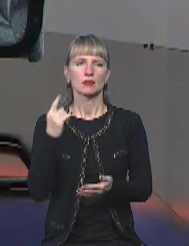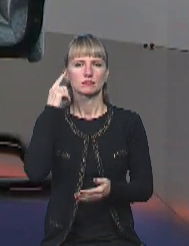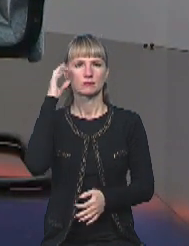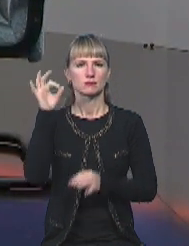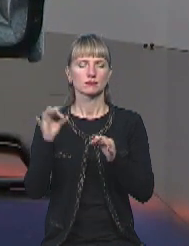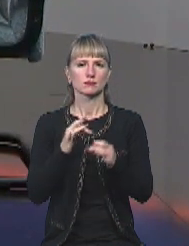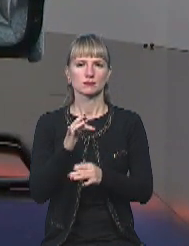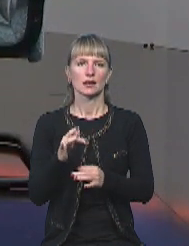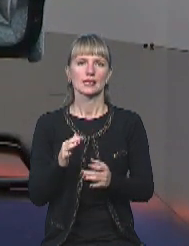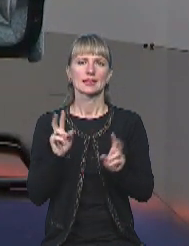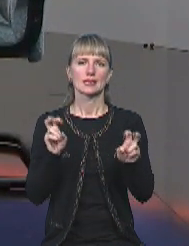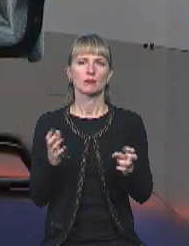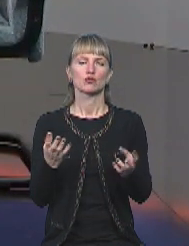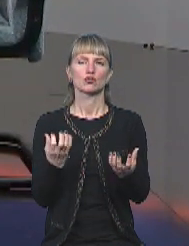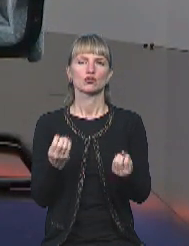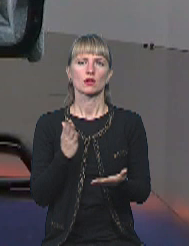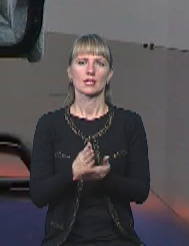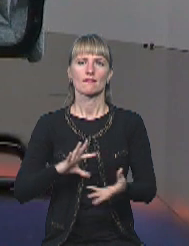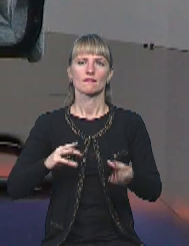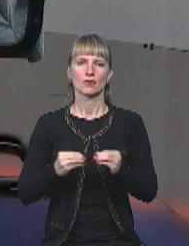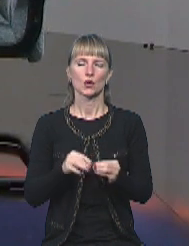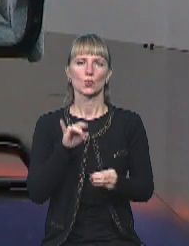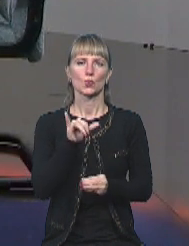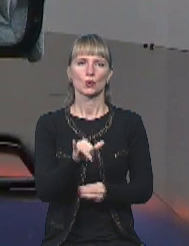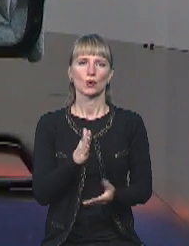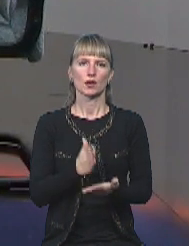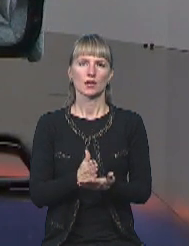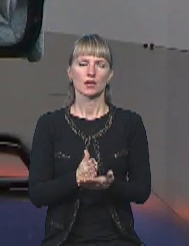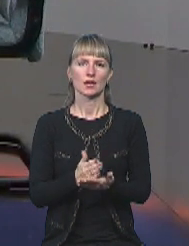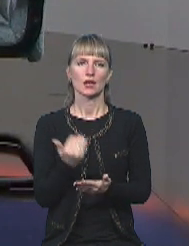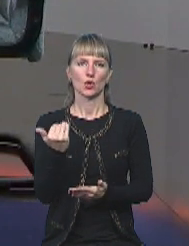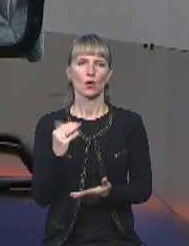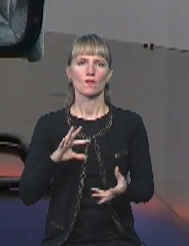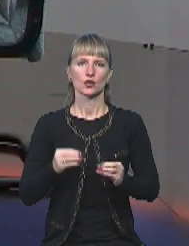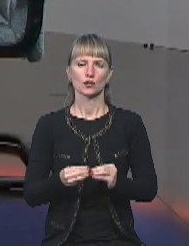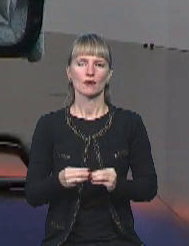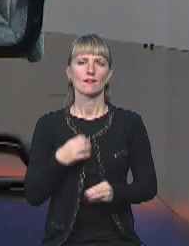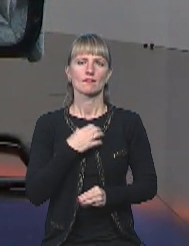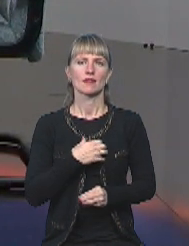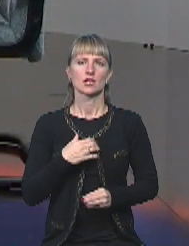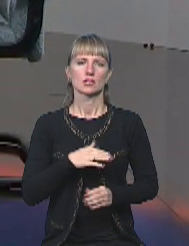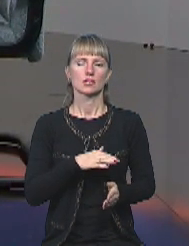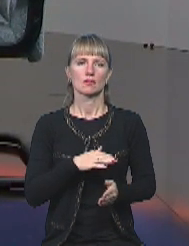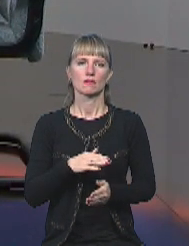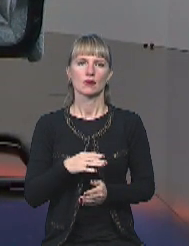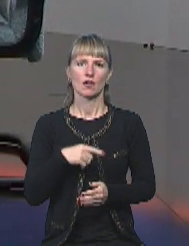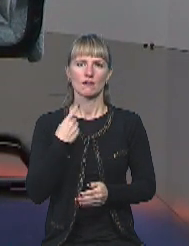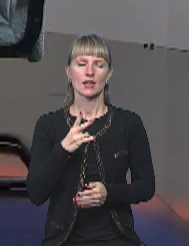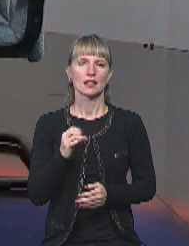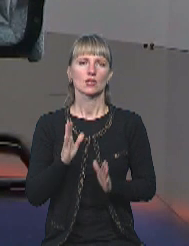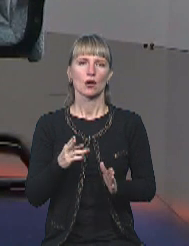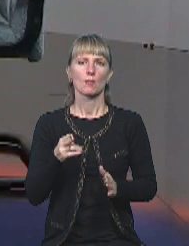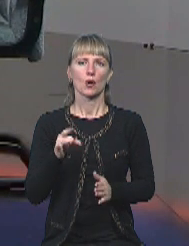розмірковував на теми, що які ще висновки, і там у нього теж 10 його висновків. Важливо паралельно думати не тільки про політичні